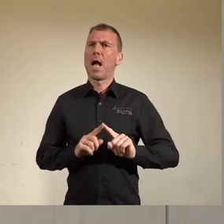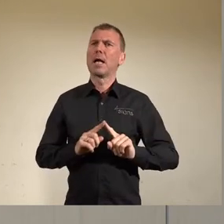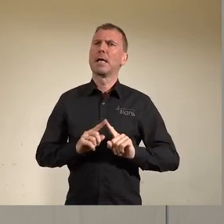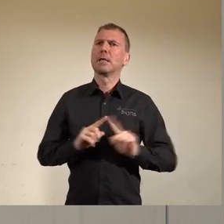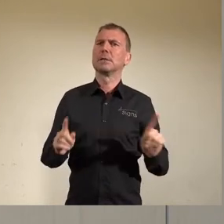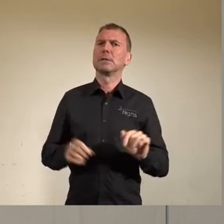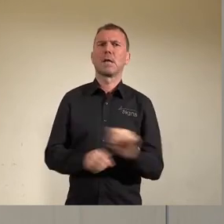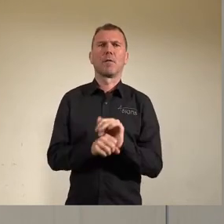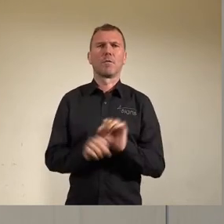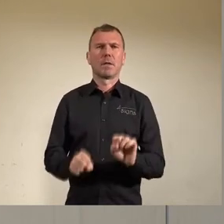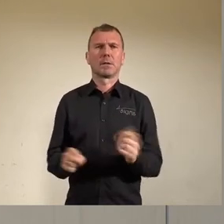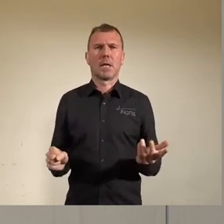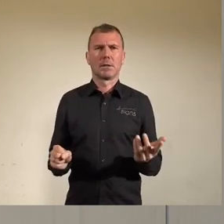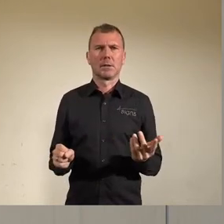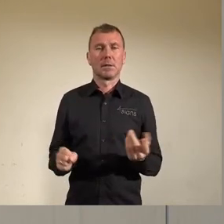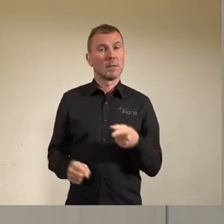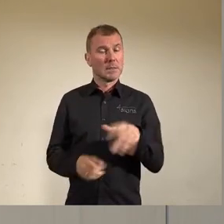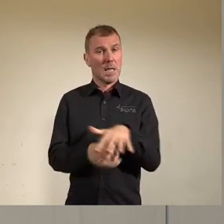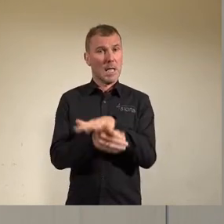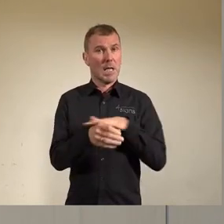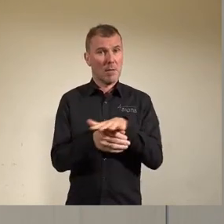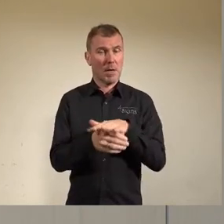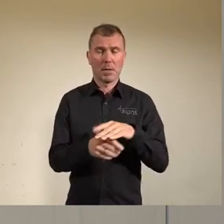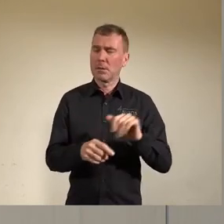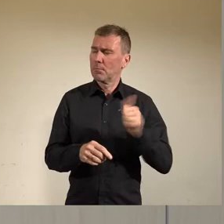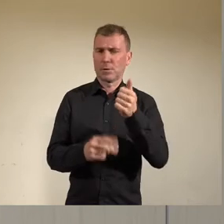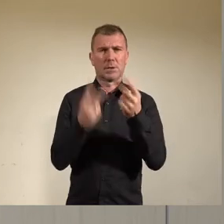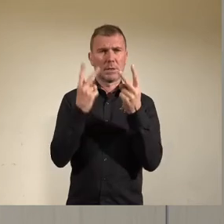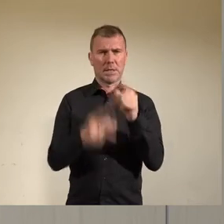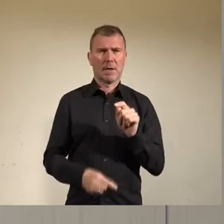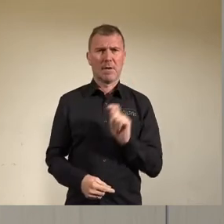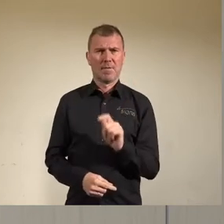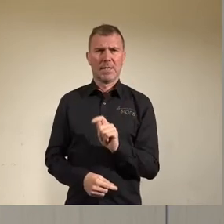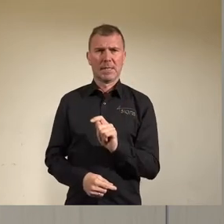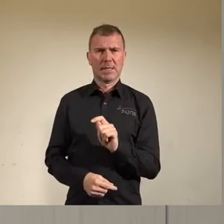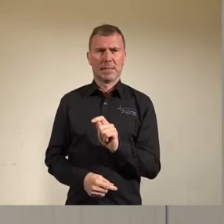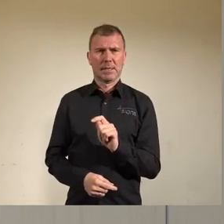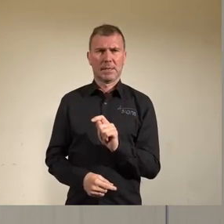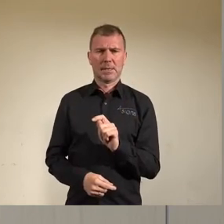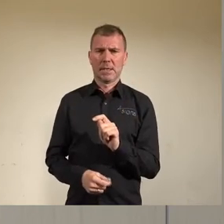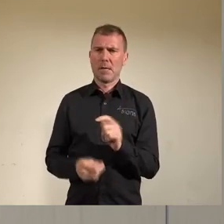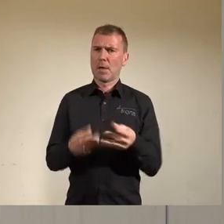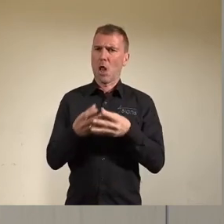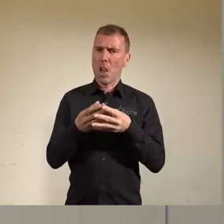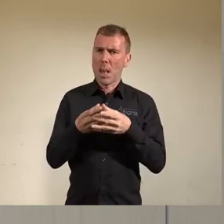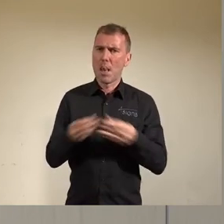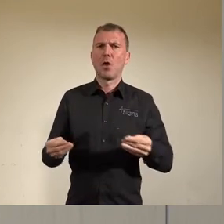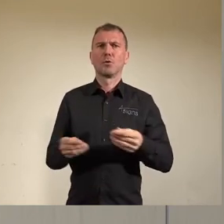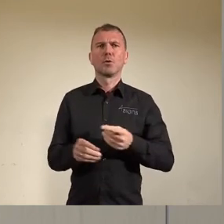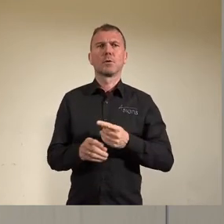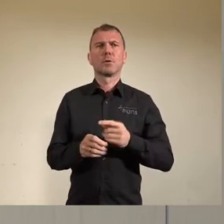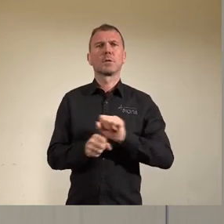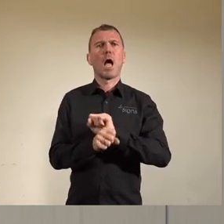werden könnten. Gerade diese Bereiche sind es aber, denen bei der Bewältigung der Folgen